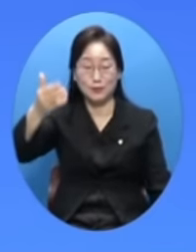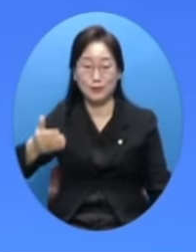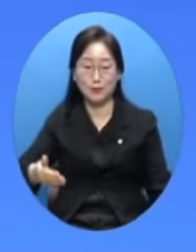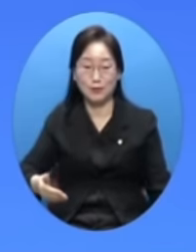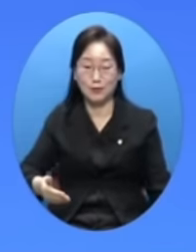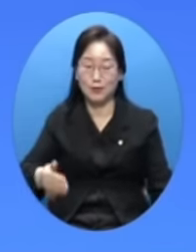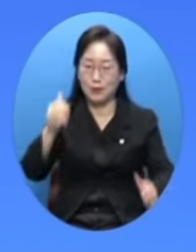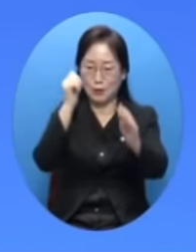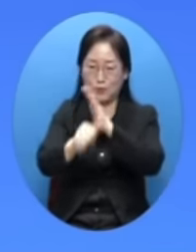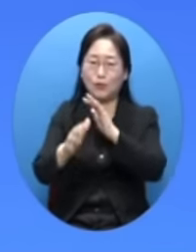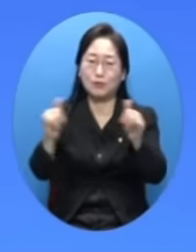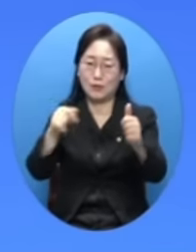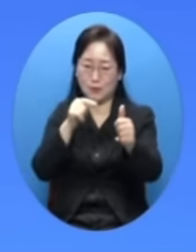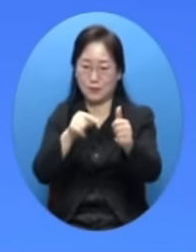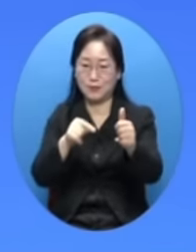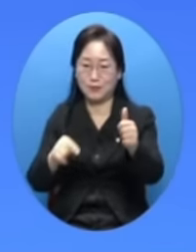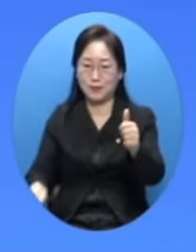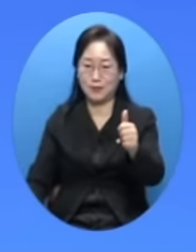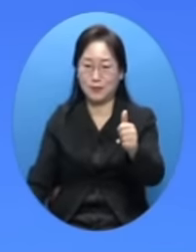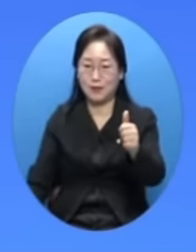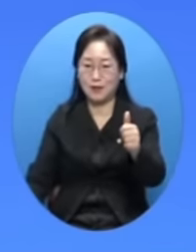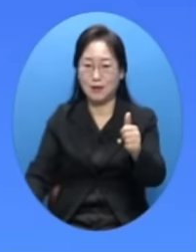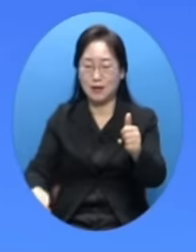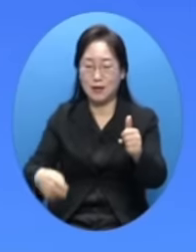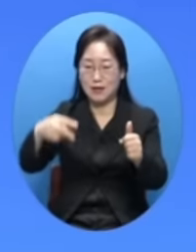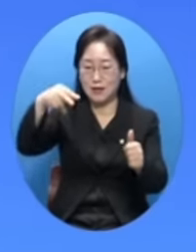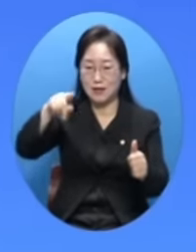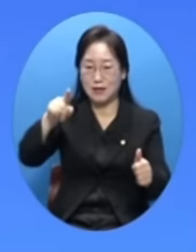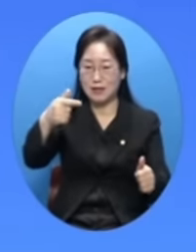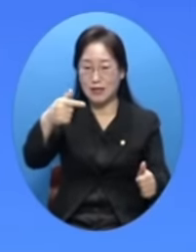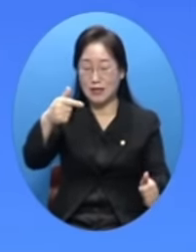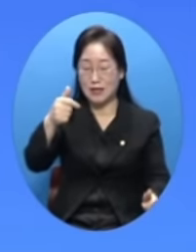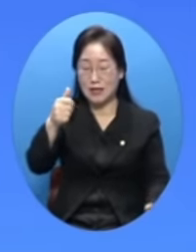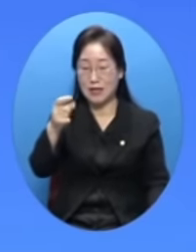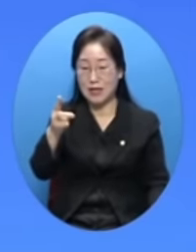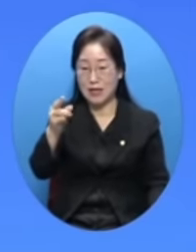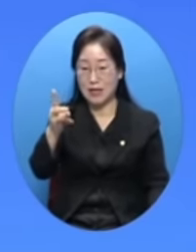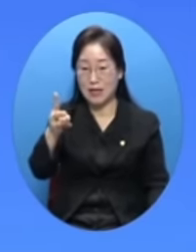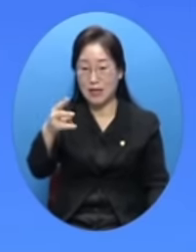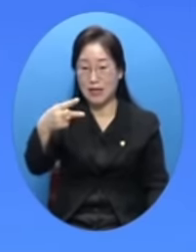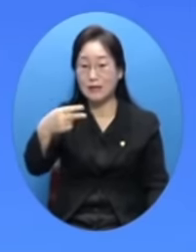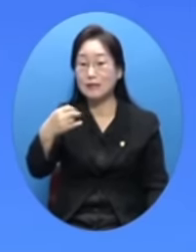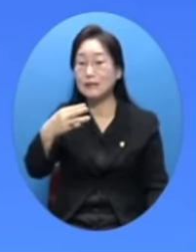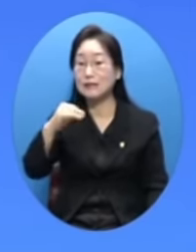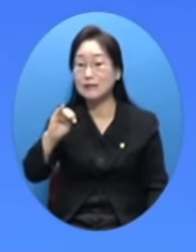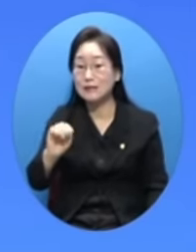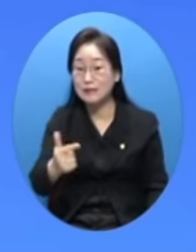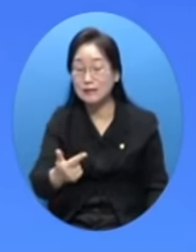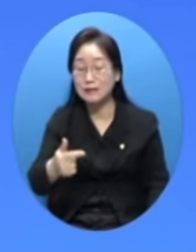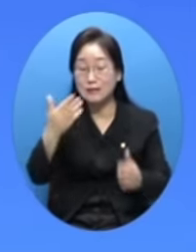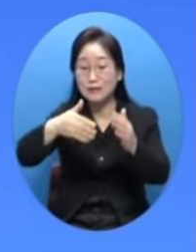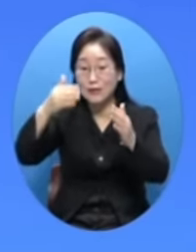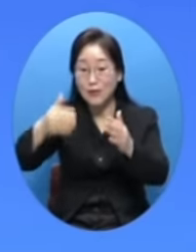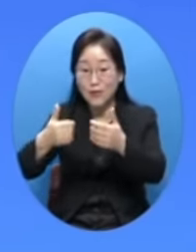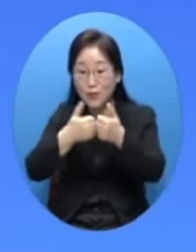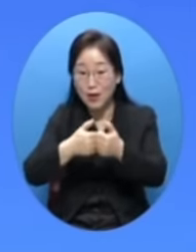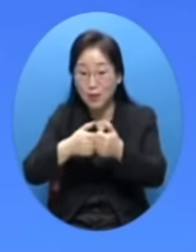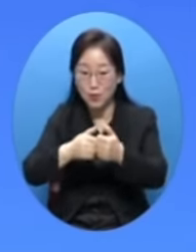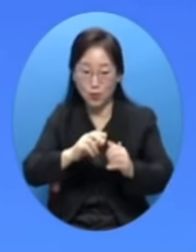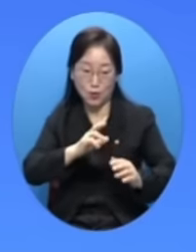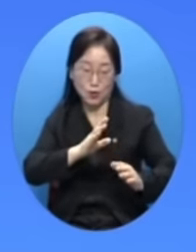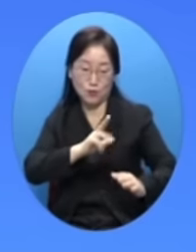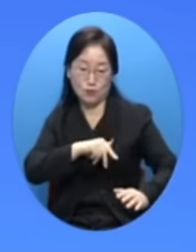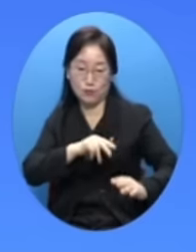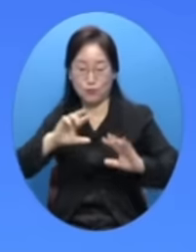대표되는 자로서 단지 사내 들린 공해 요즘 말하면 우리나라 국회와 같은 곳인데 그보다 더 권한이